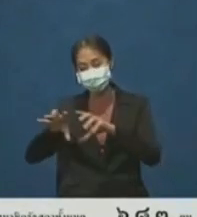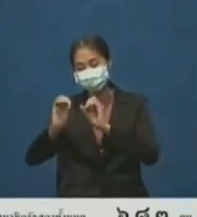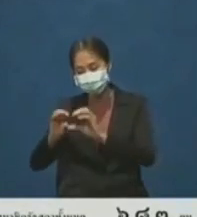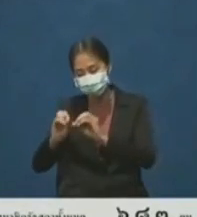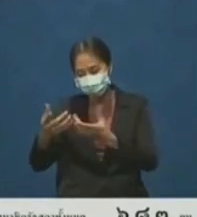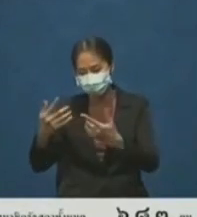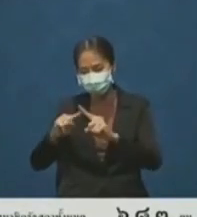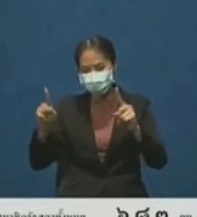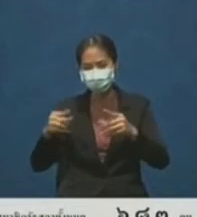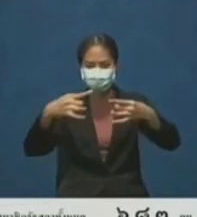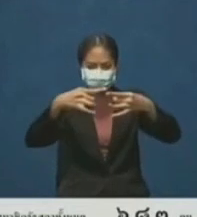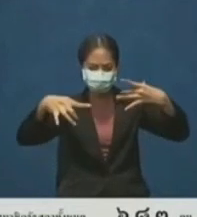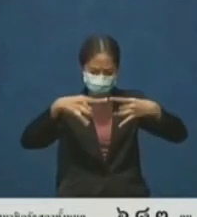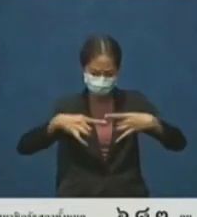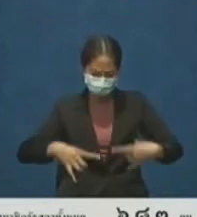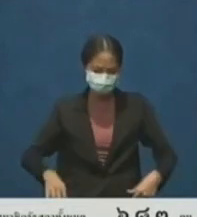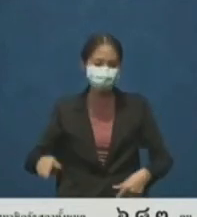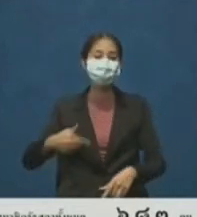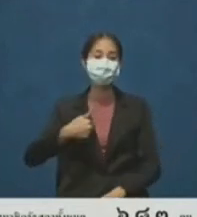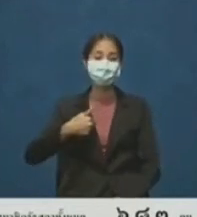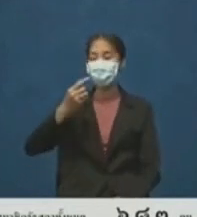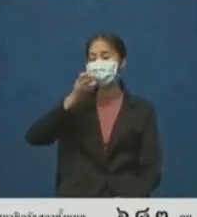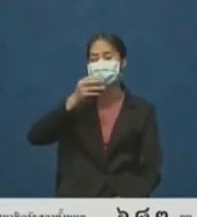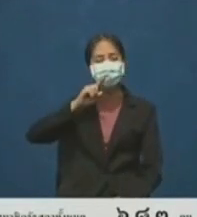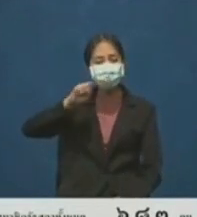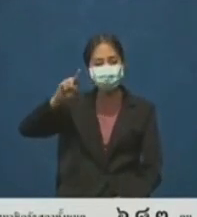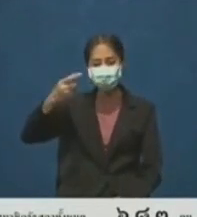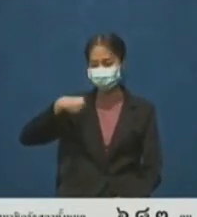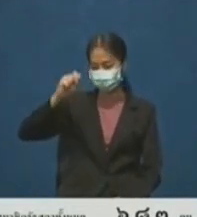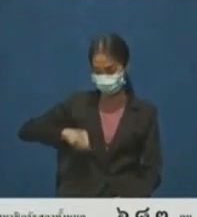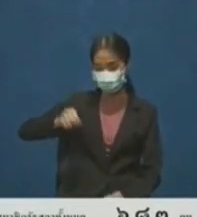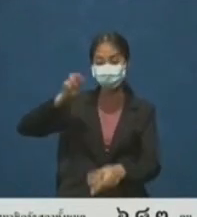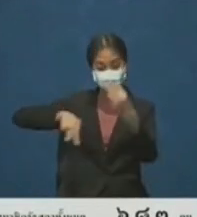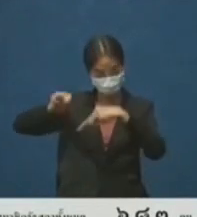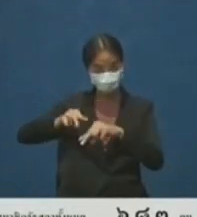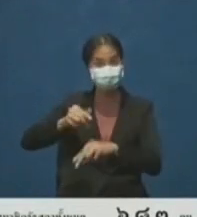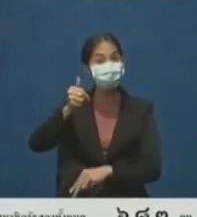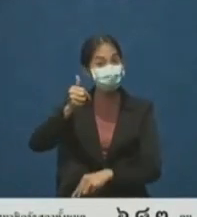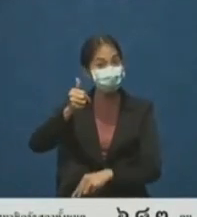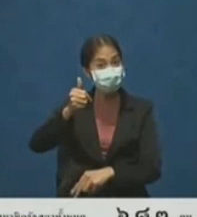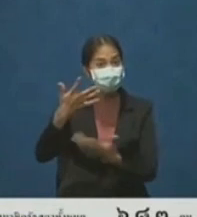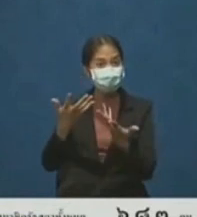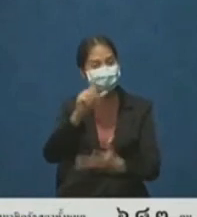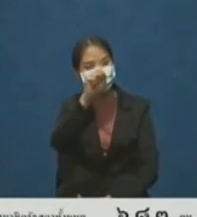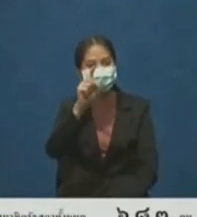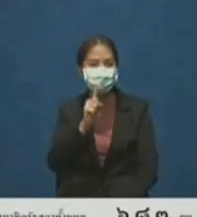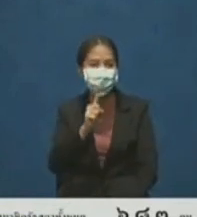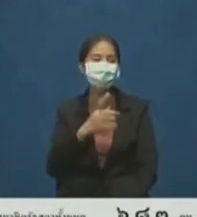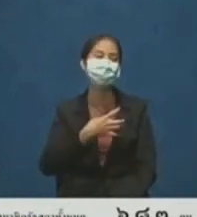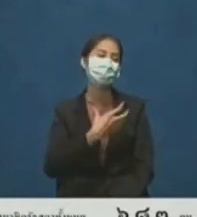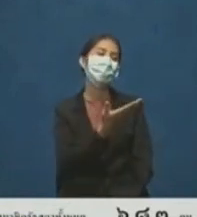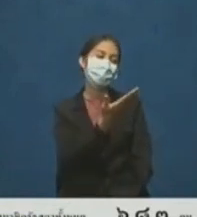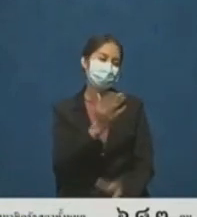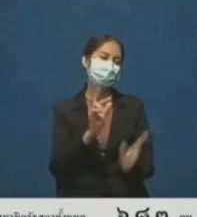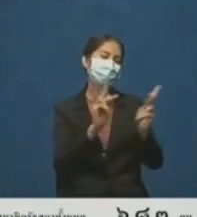นี้ยสักข้อหนึ่งเนี่ยโดนฟ้องได้ผมไปฟ้องศาลปกครองได้เหรอครับอย่างเงี้ยคือผมก็สงสัยน